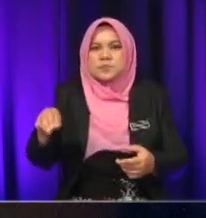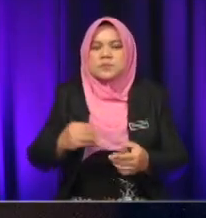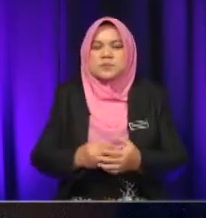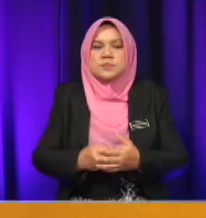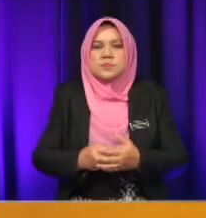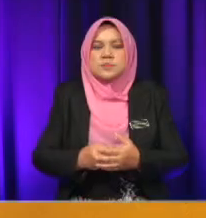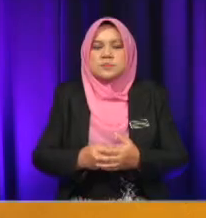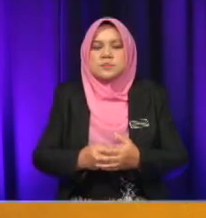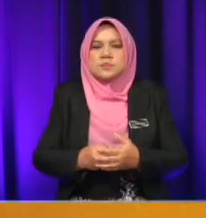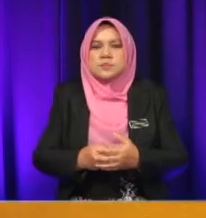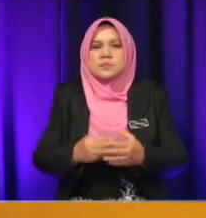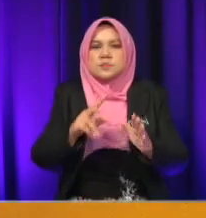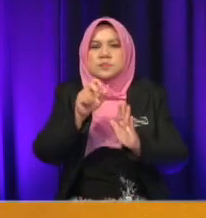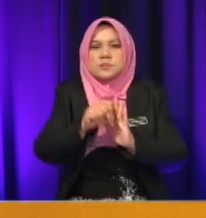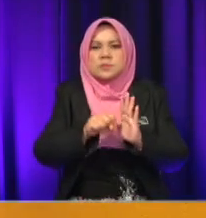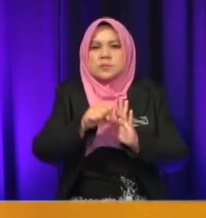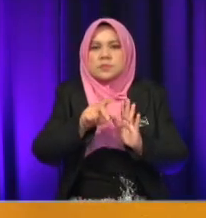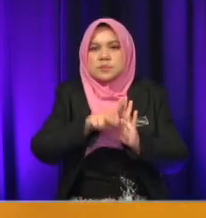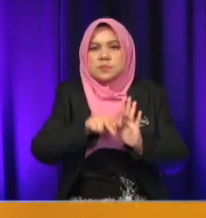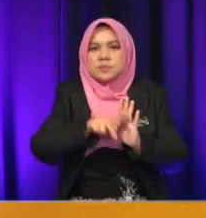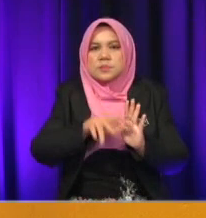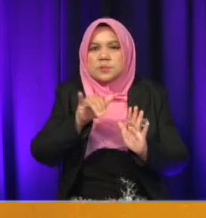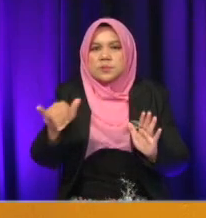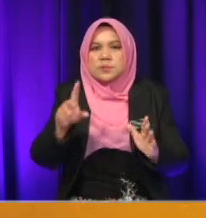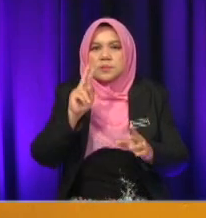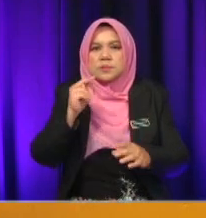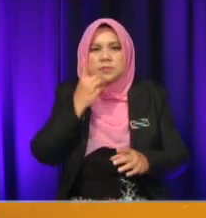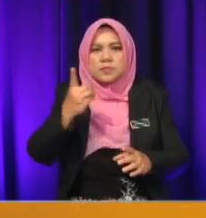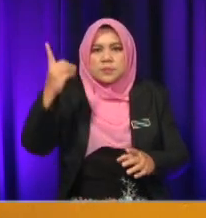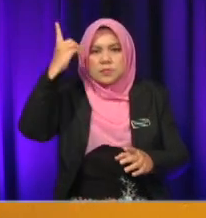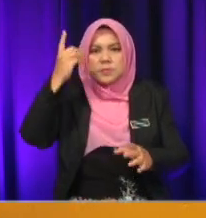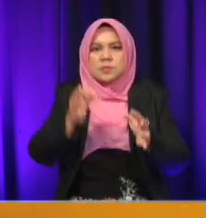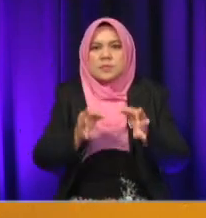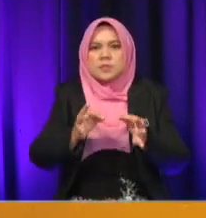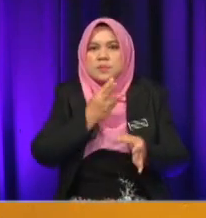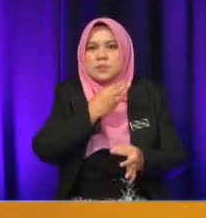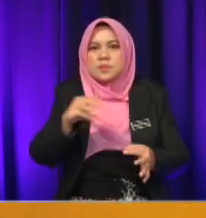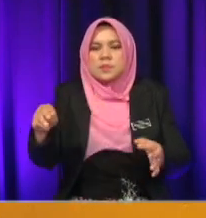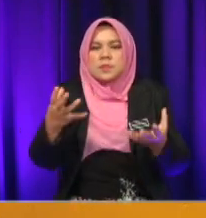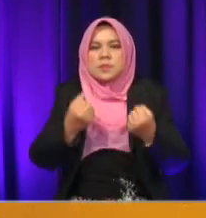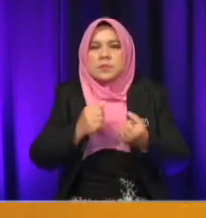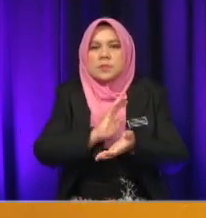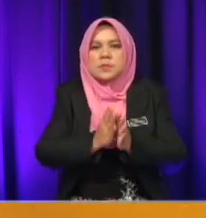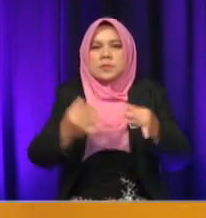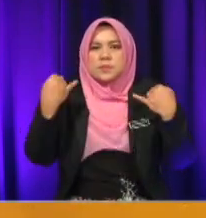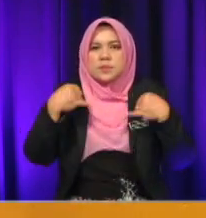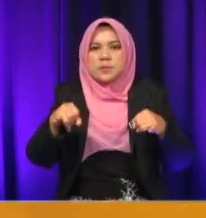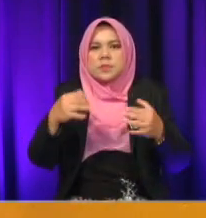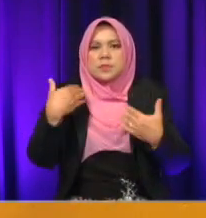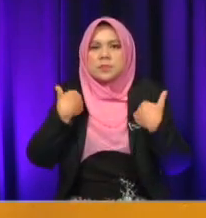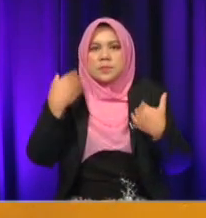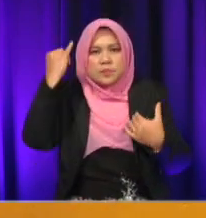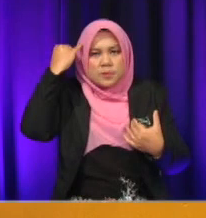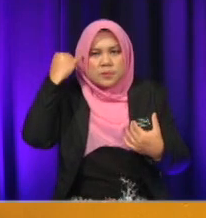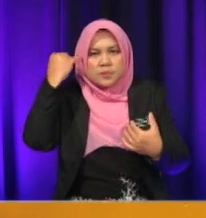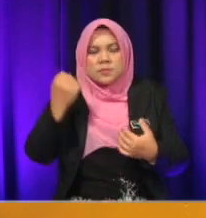least setidak-tidaknya bila mereka dewasa kelak, kalau mereka nak jadi usahawan, ada ilmu tu